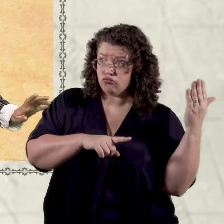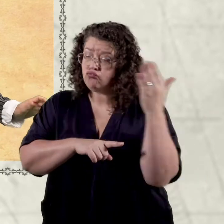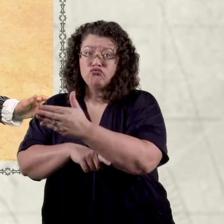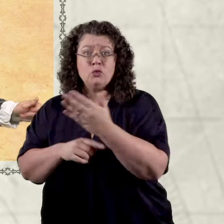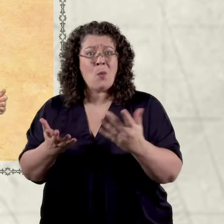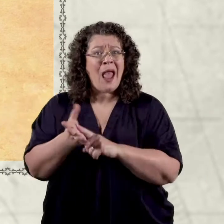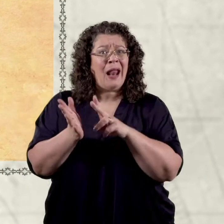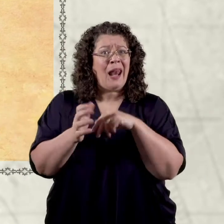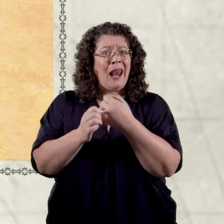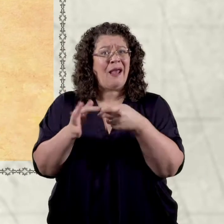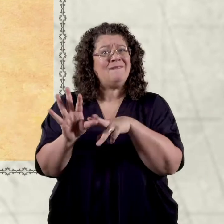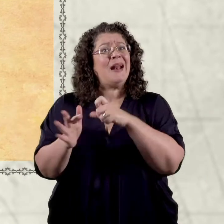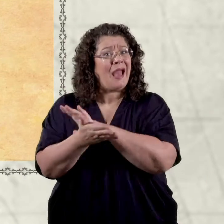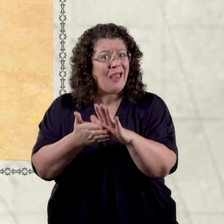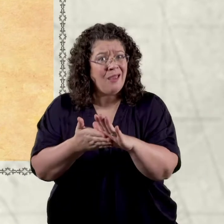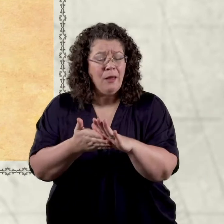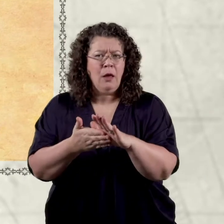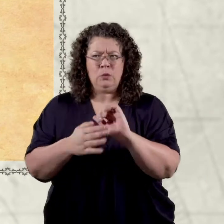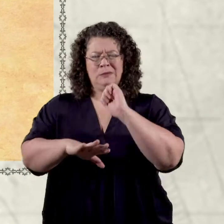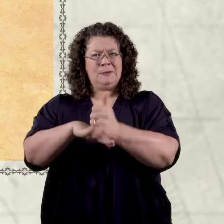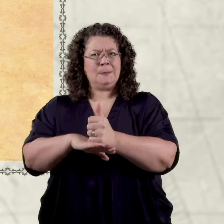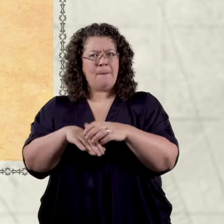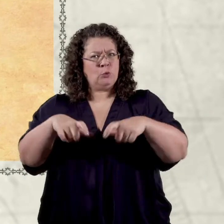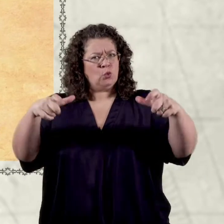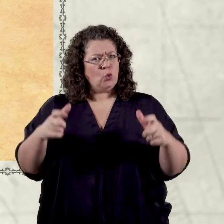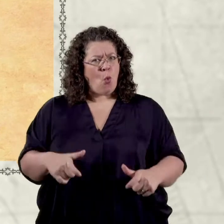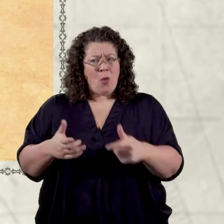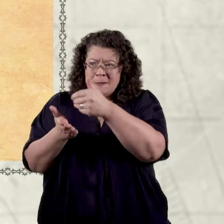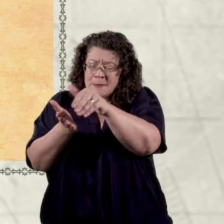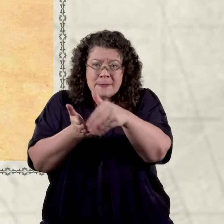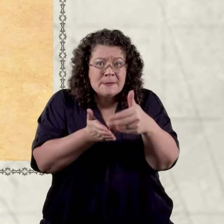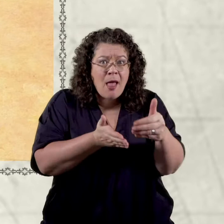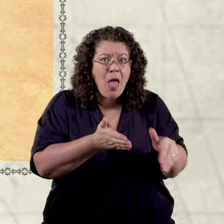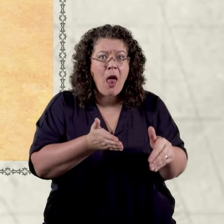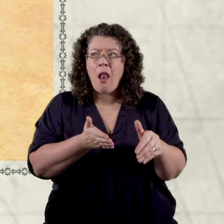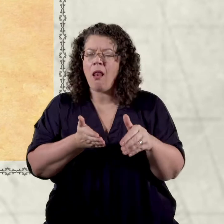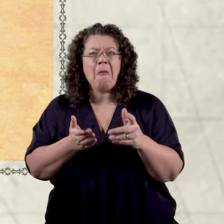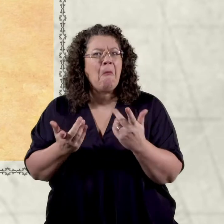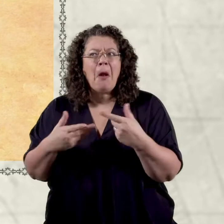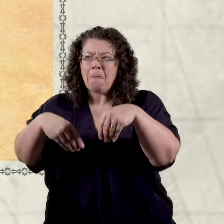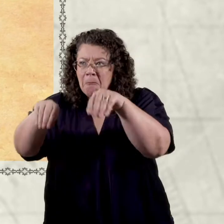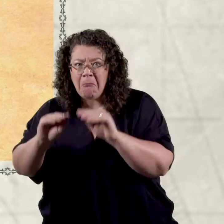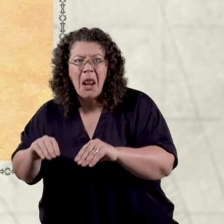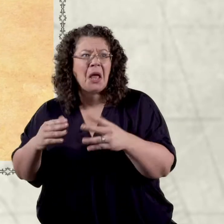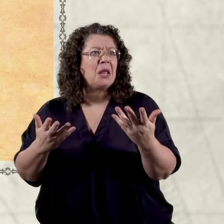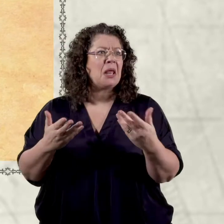Llanofer, i osod eu stondin i werthu eu cynnyrch, fel brythyn a blancedi.